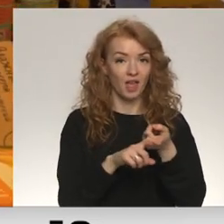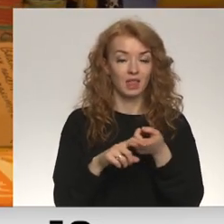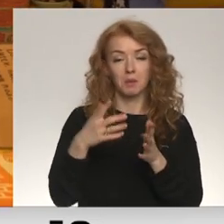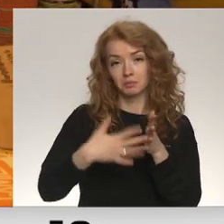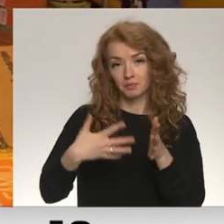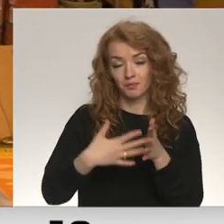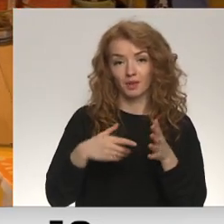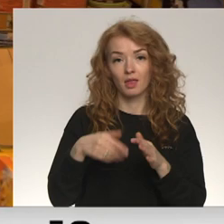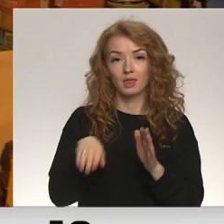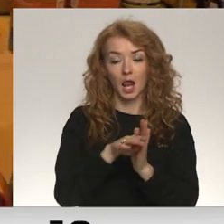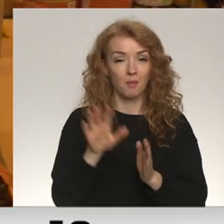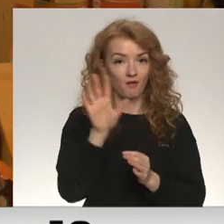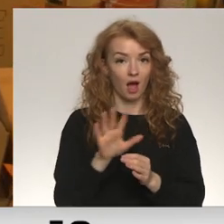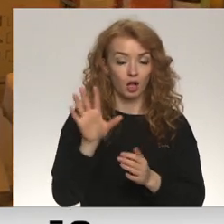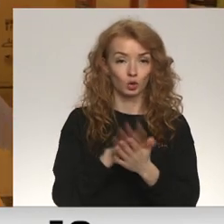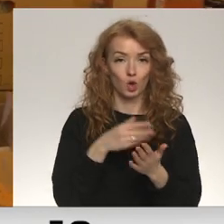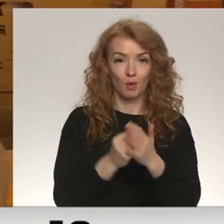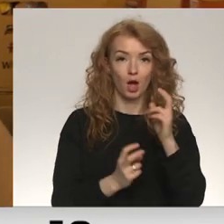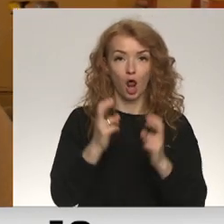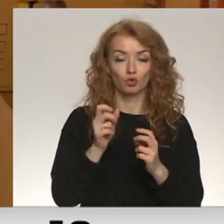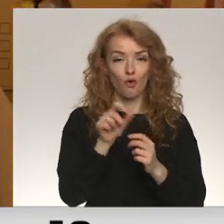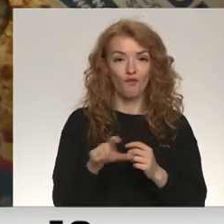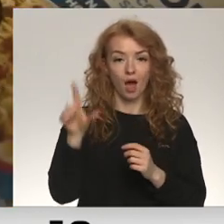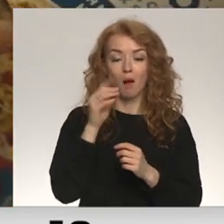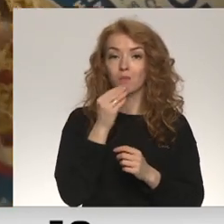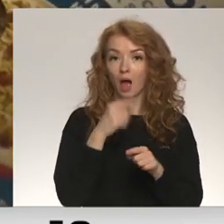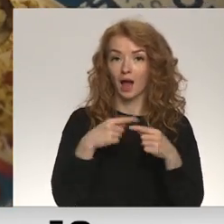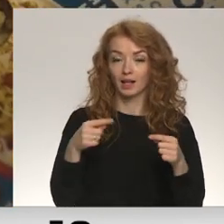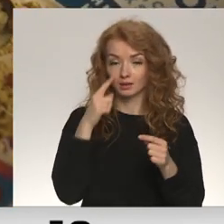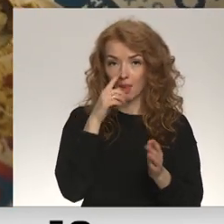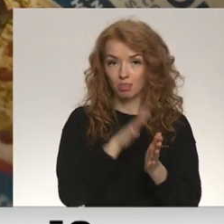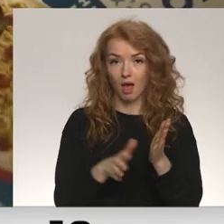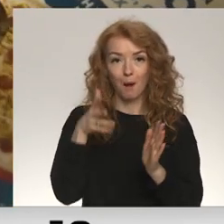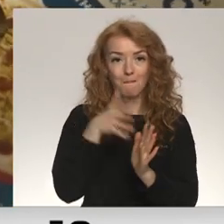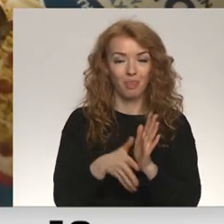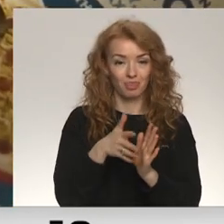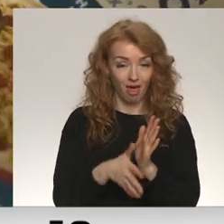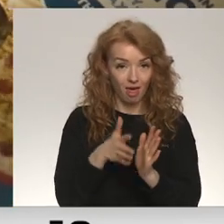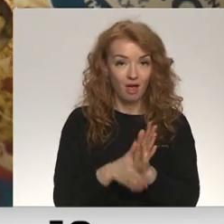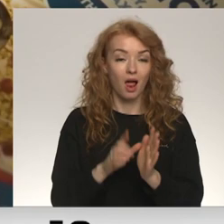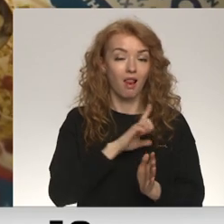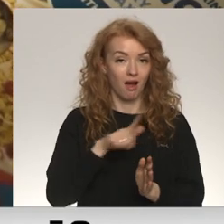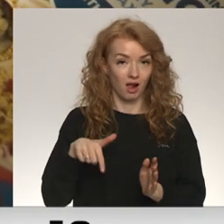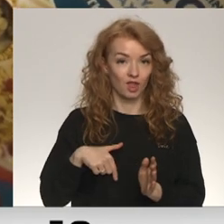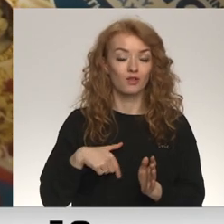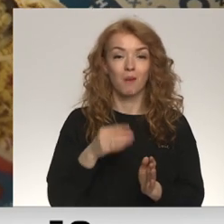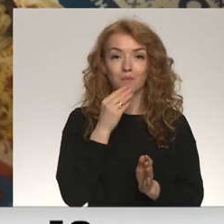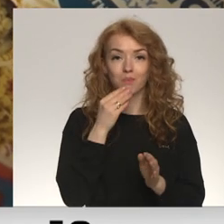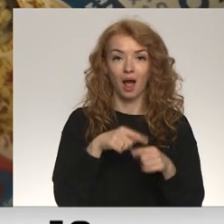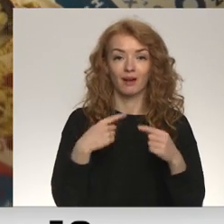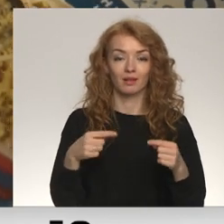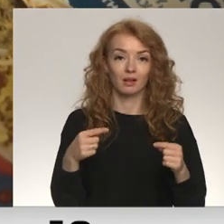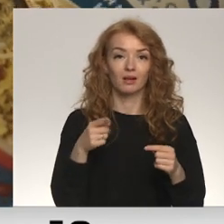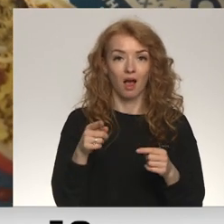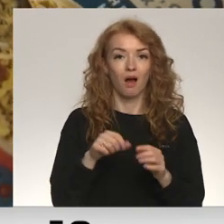aplēsēm, tās dalību valstis aizvien saražo vairāk pārtikas, nekā patēriņam nepieciešams, Latvijā pārtikas